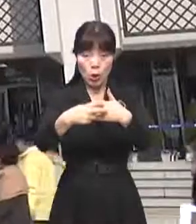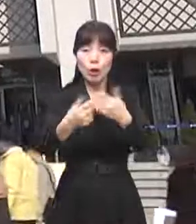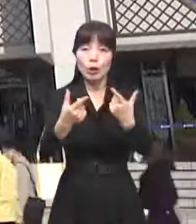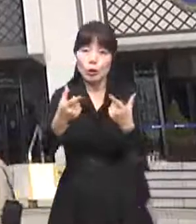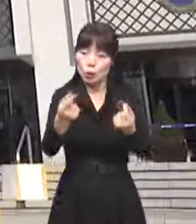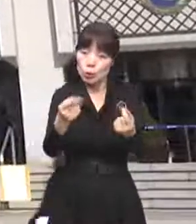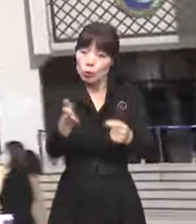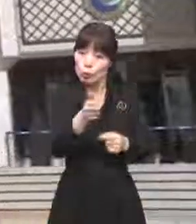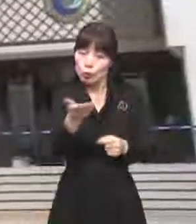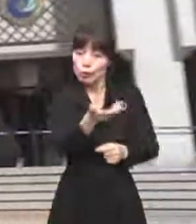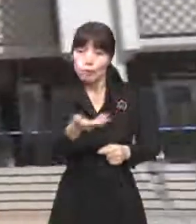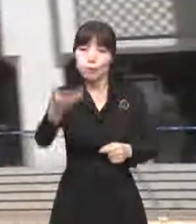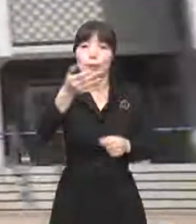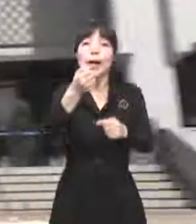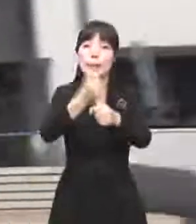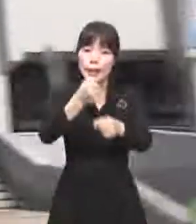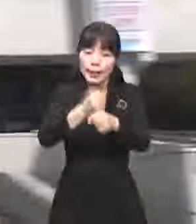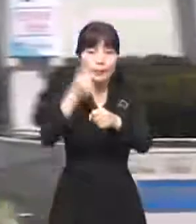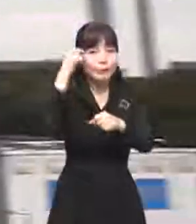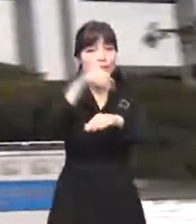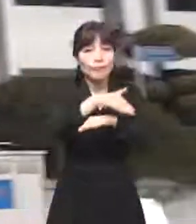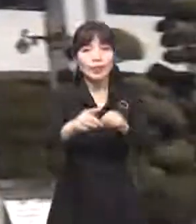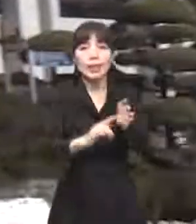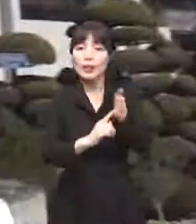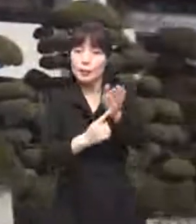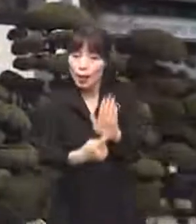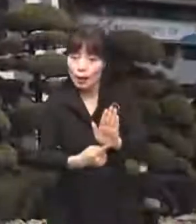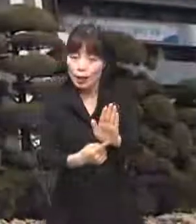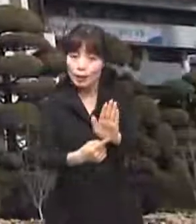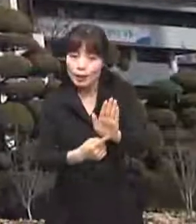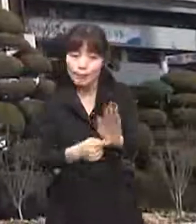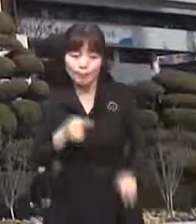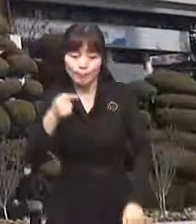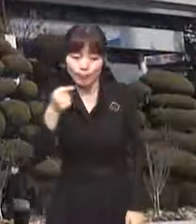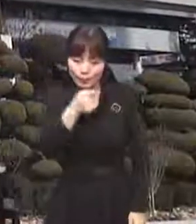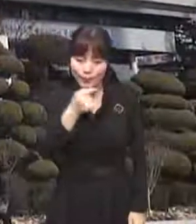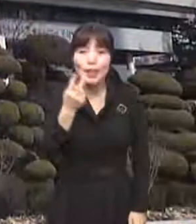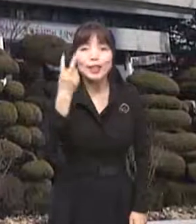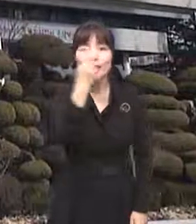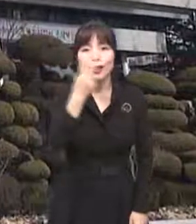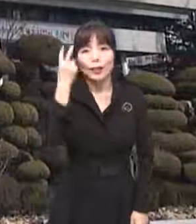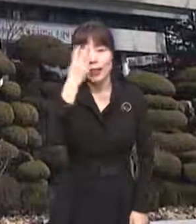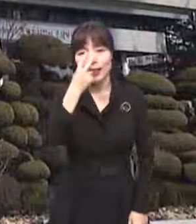만큼 인천의 의료기관들과 공모해 엄중하게 임할 방침이라고 밝혔습니다.